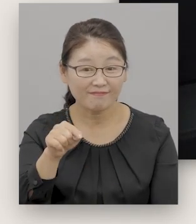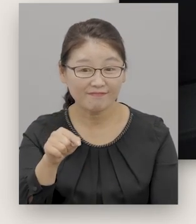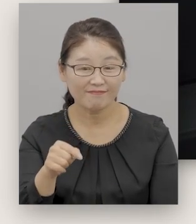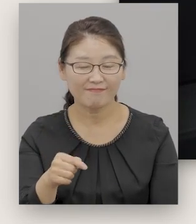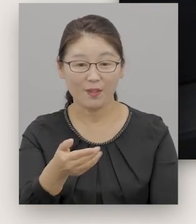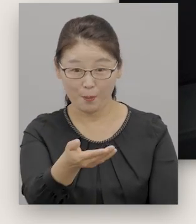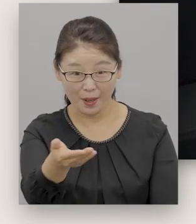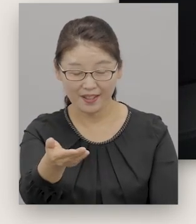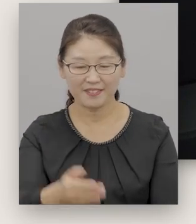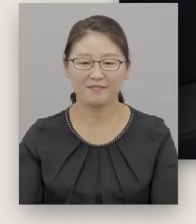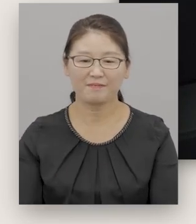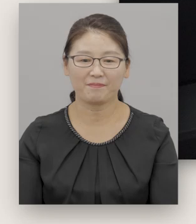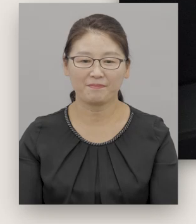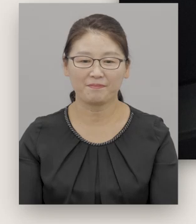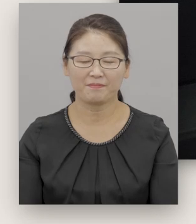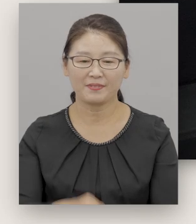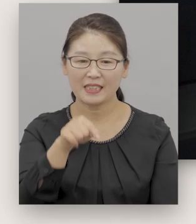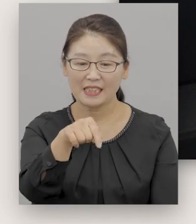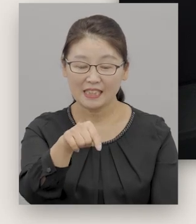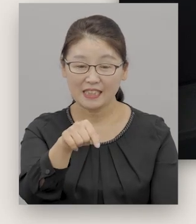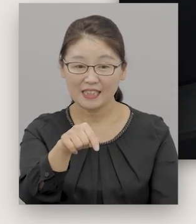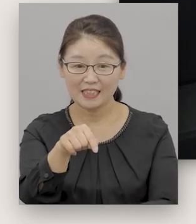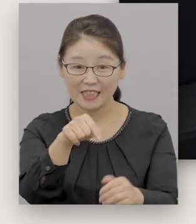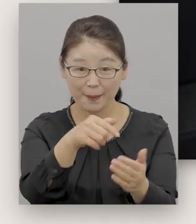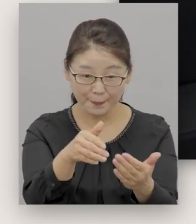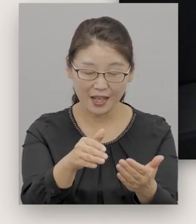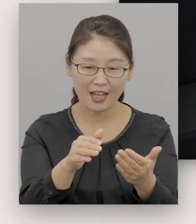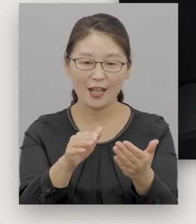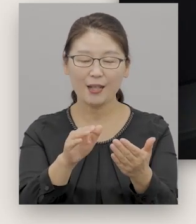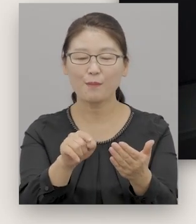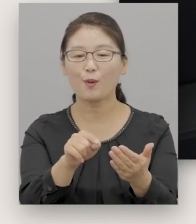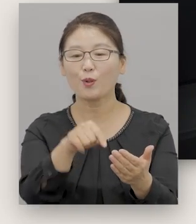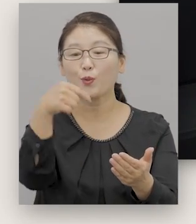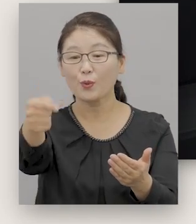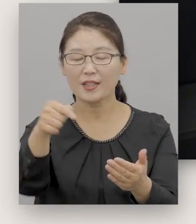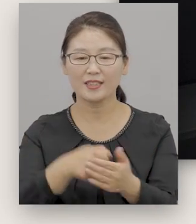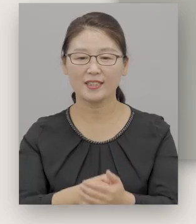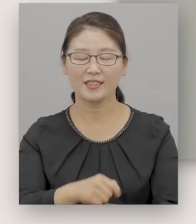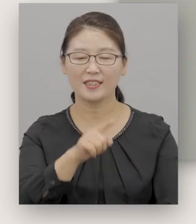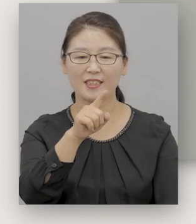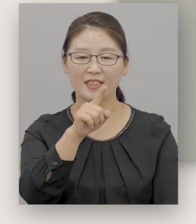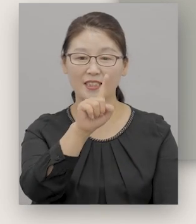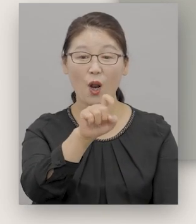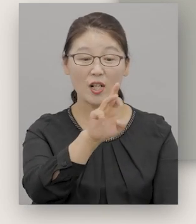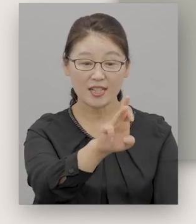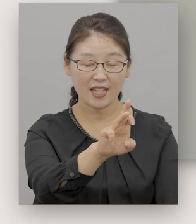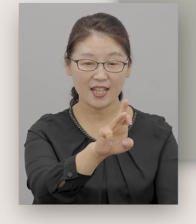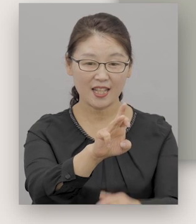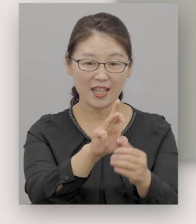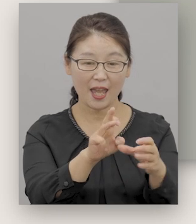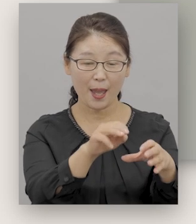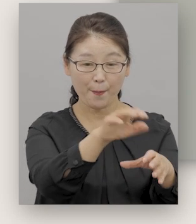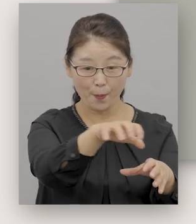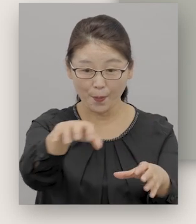보실 텐데요. 여기부터 저 뒤쪽까지 그총 13개의 폴더가 있고요. 그총 3개의